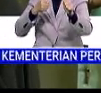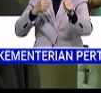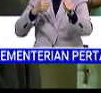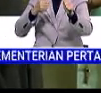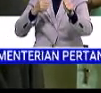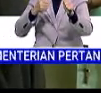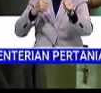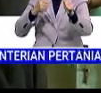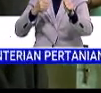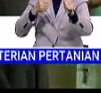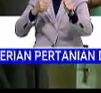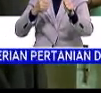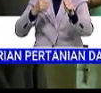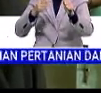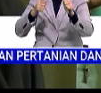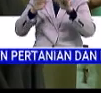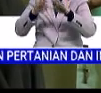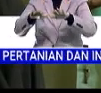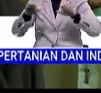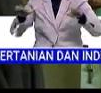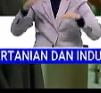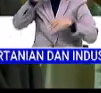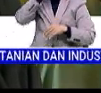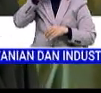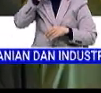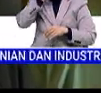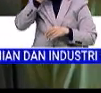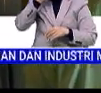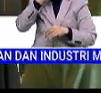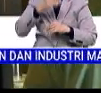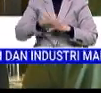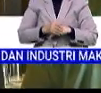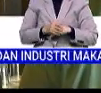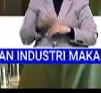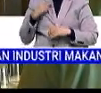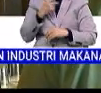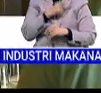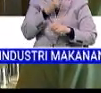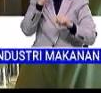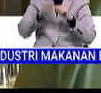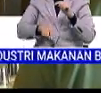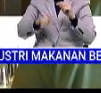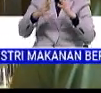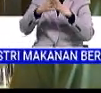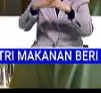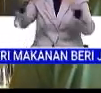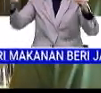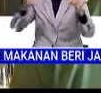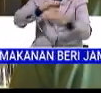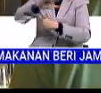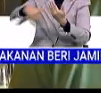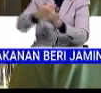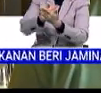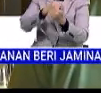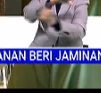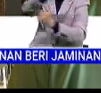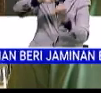kalangan anak-anak muda. Kita tidak dapat menghapuskan sekali semua